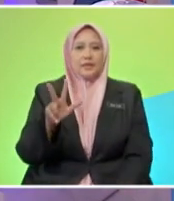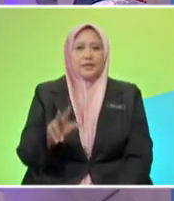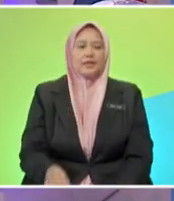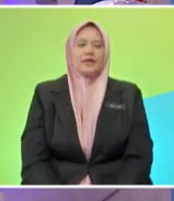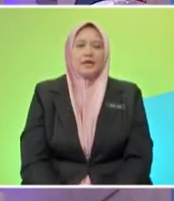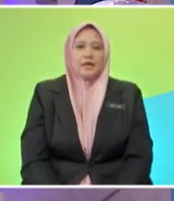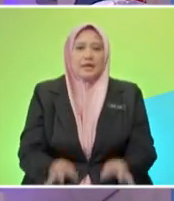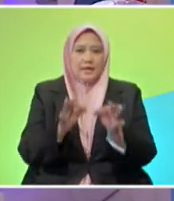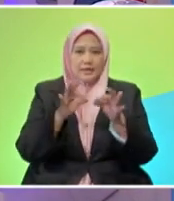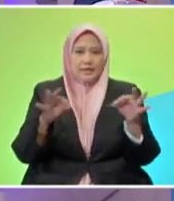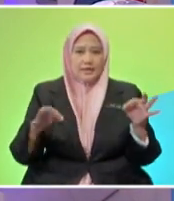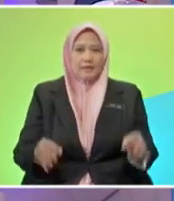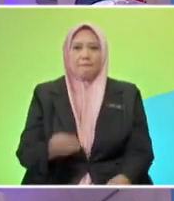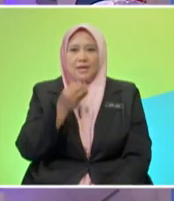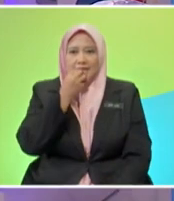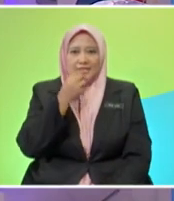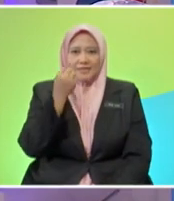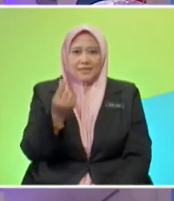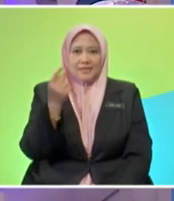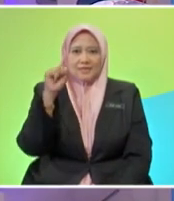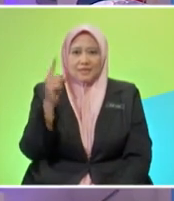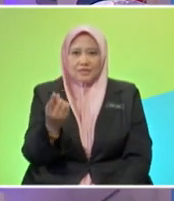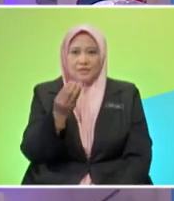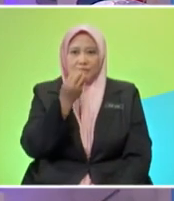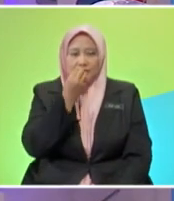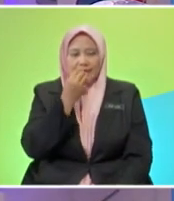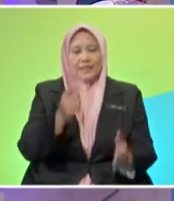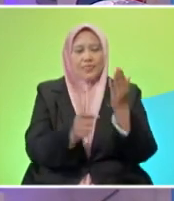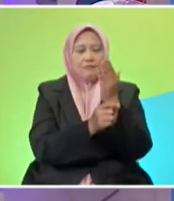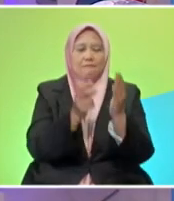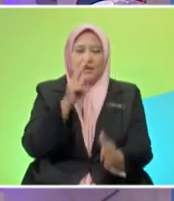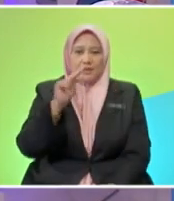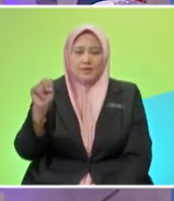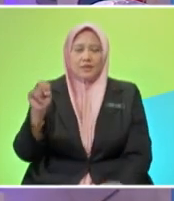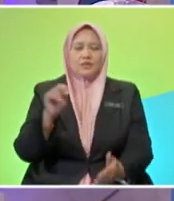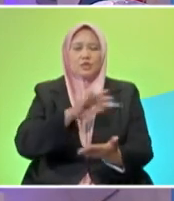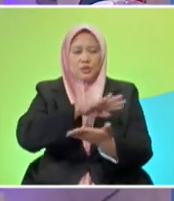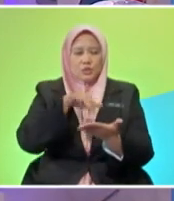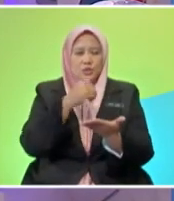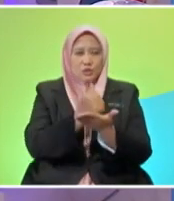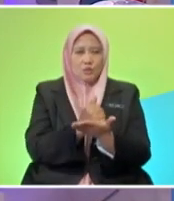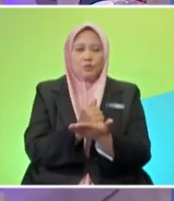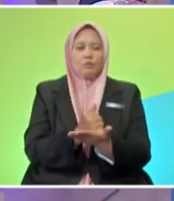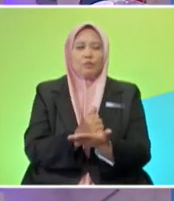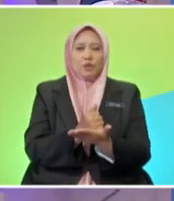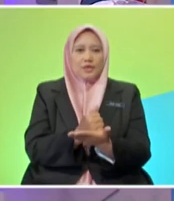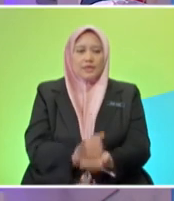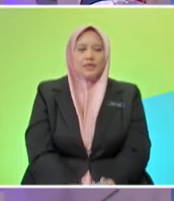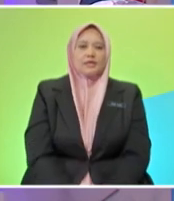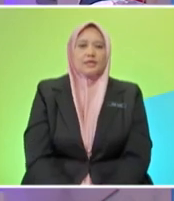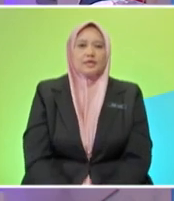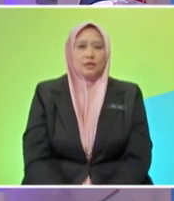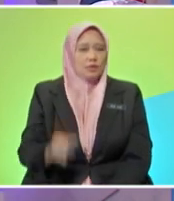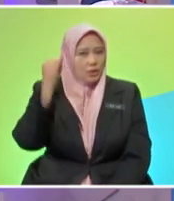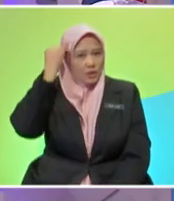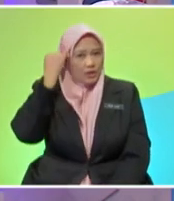makan sedikit saja makanan tambahan. Itu juga dikira sebagai idea utama untuk peringkat 5. Jadi kita nak lihatlah